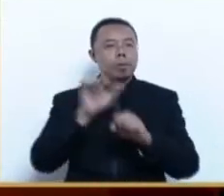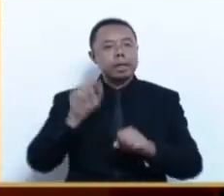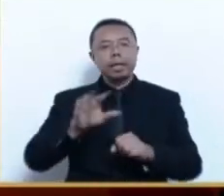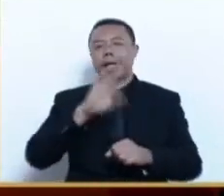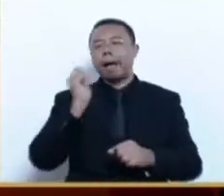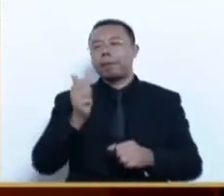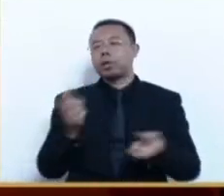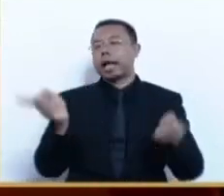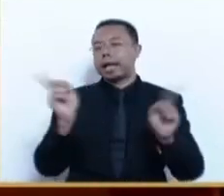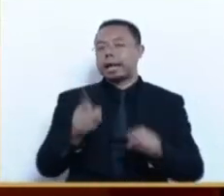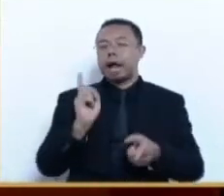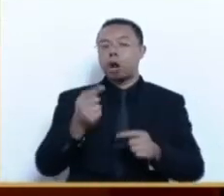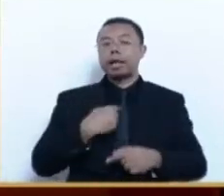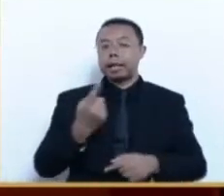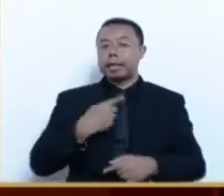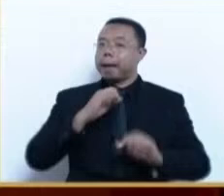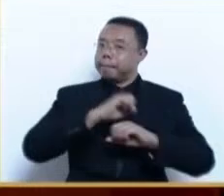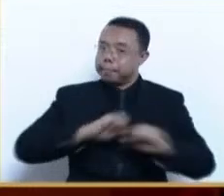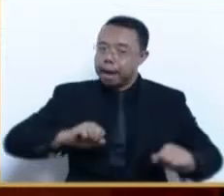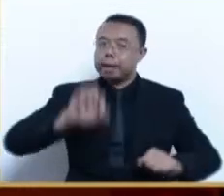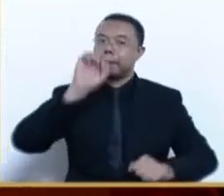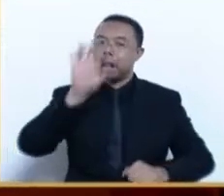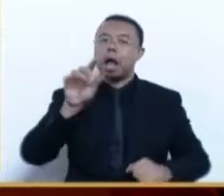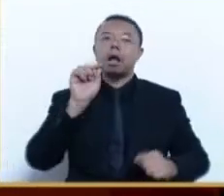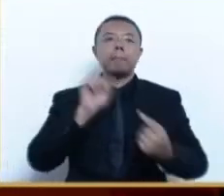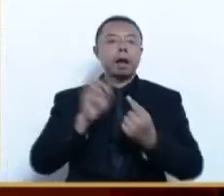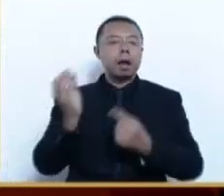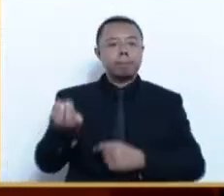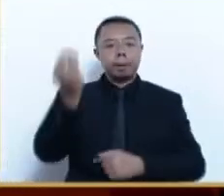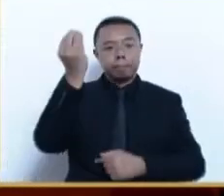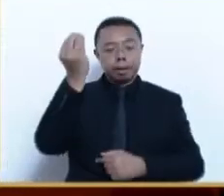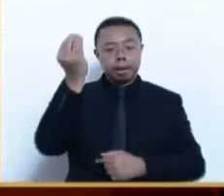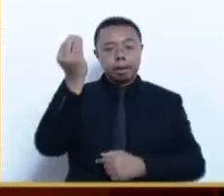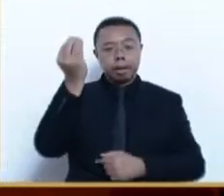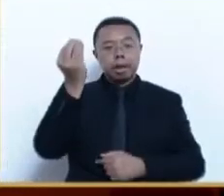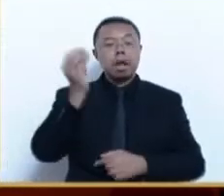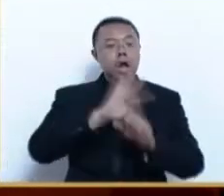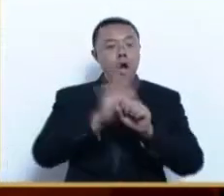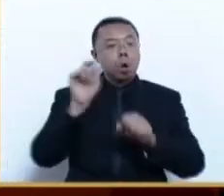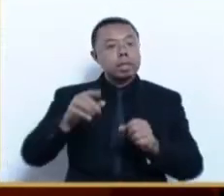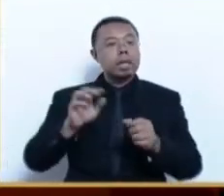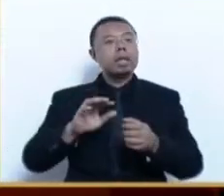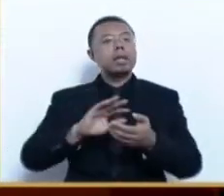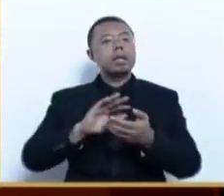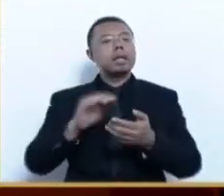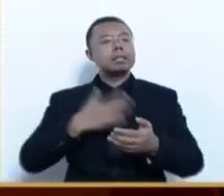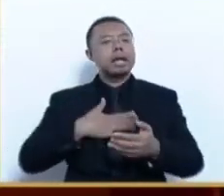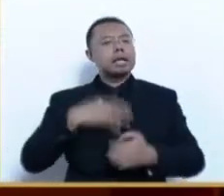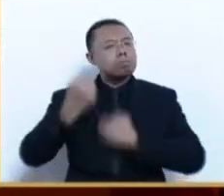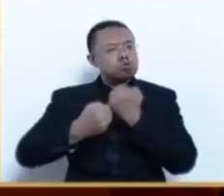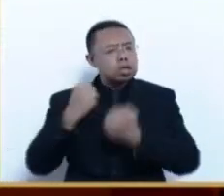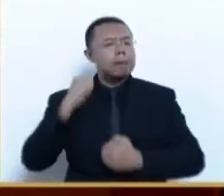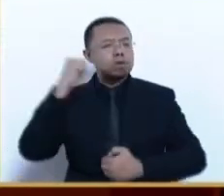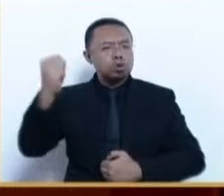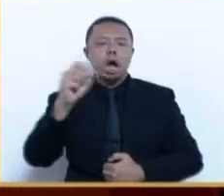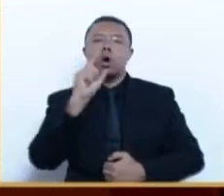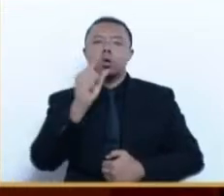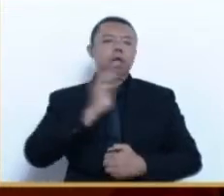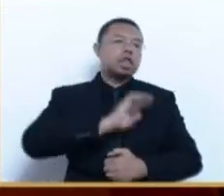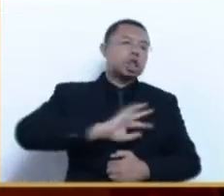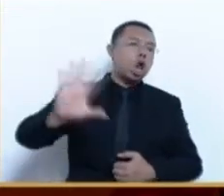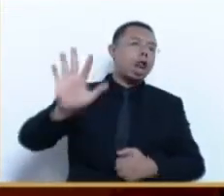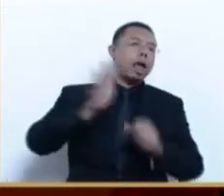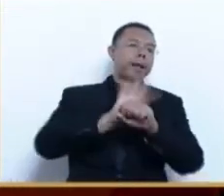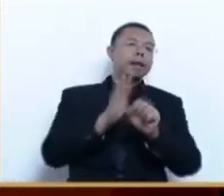tidak perlu terjadi kalau kita berani menyampaikan kepada pimpinan karena covid inilah yang selama ini saya perjuangkan untuk menolak